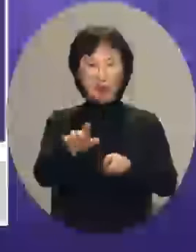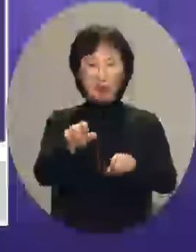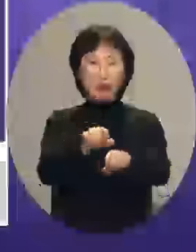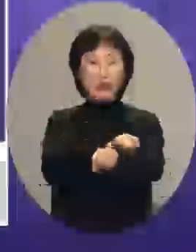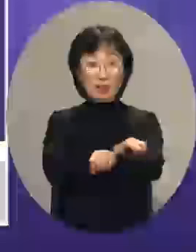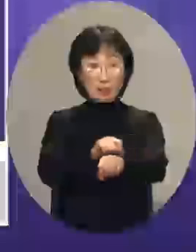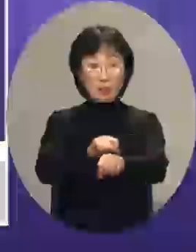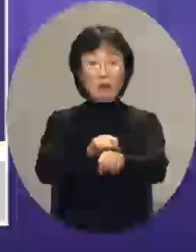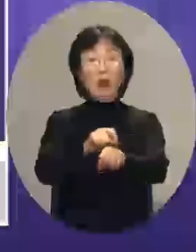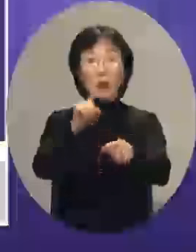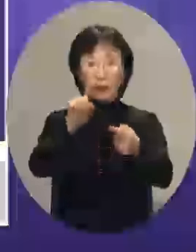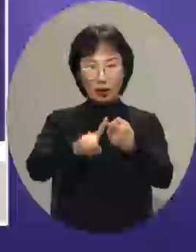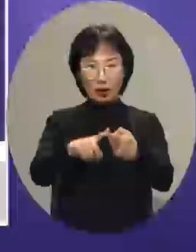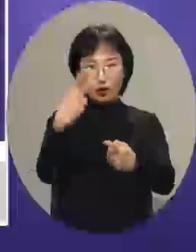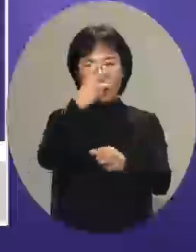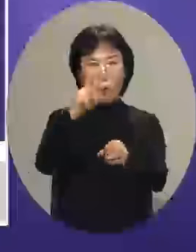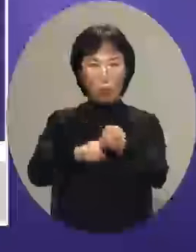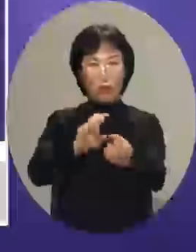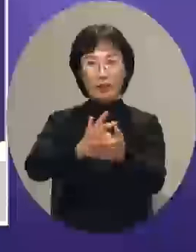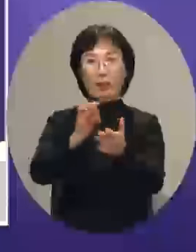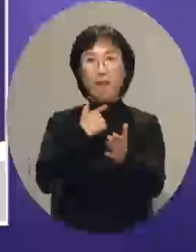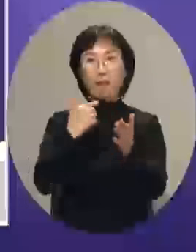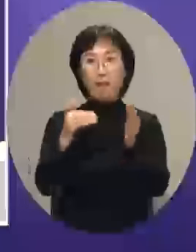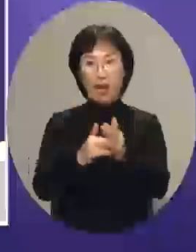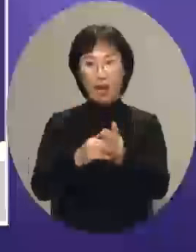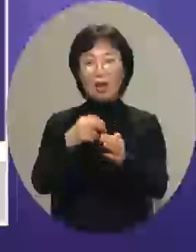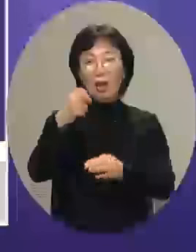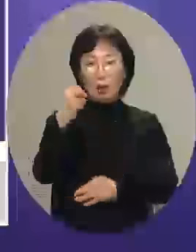특활비를 수사 목적으로만 사용했고요. 또